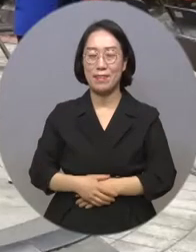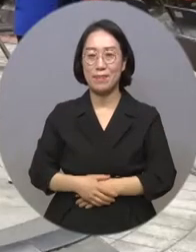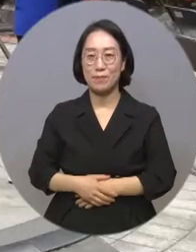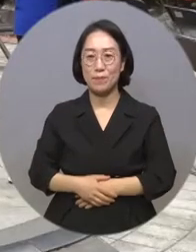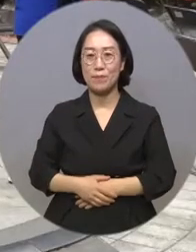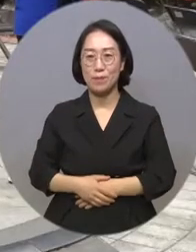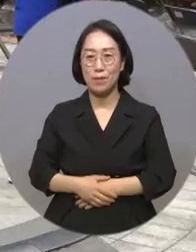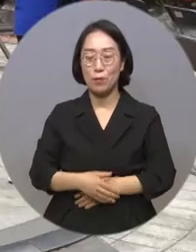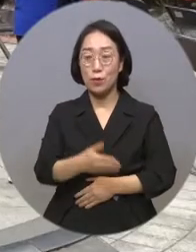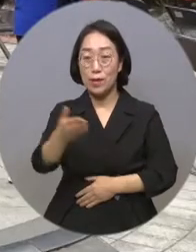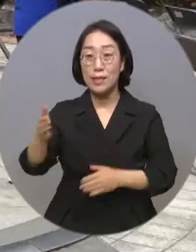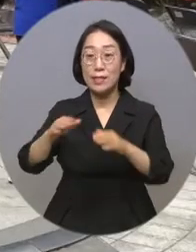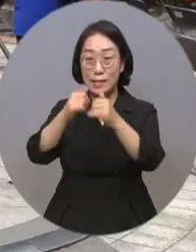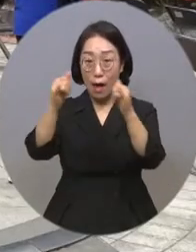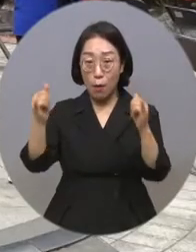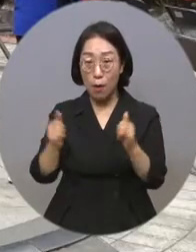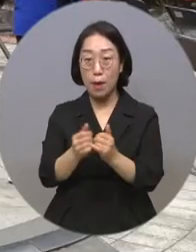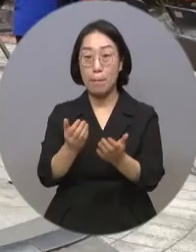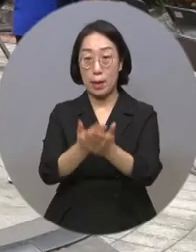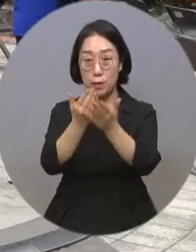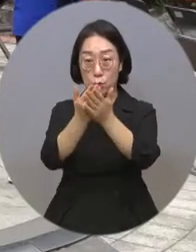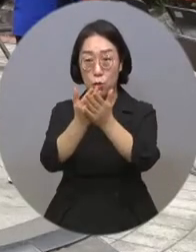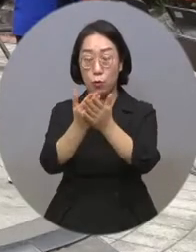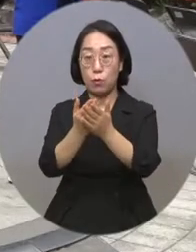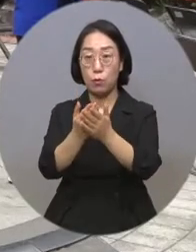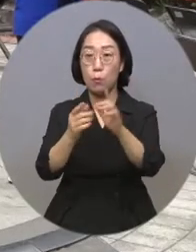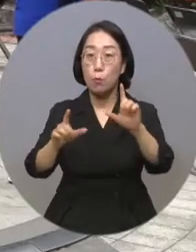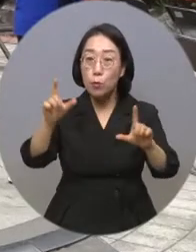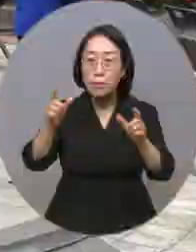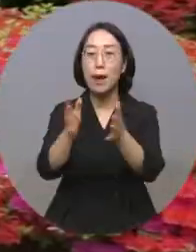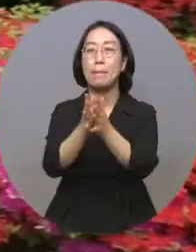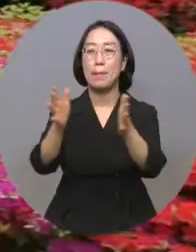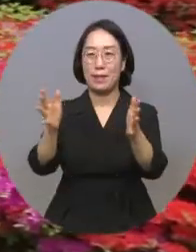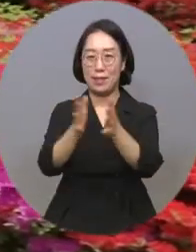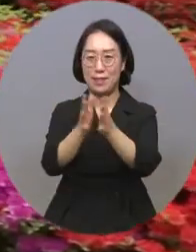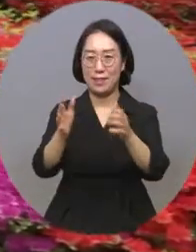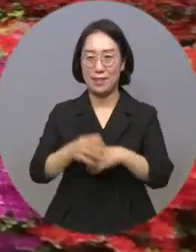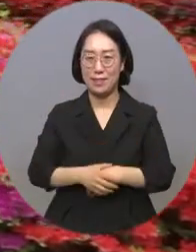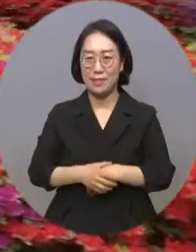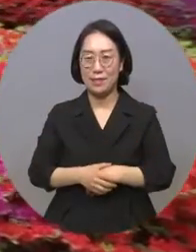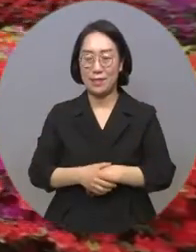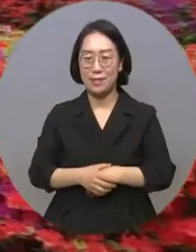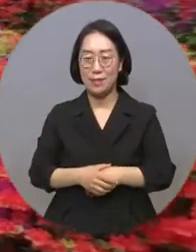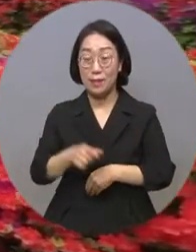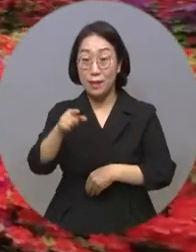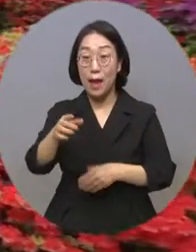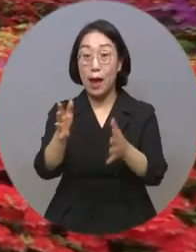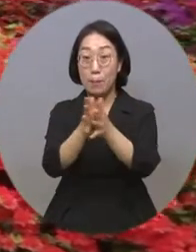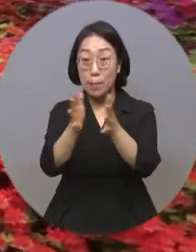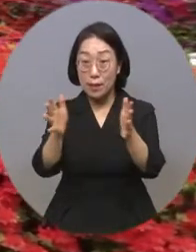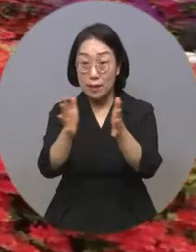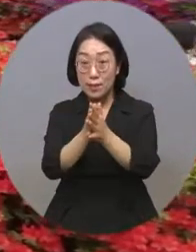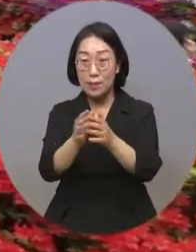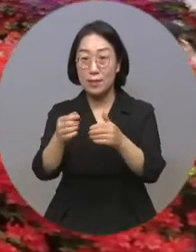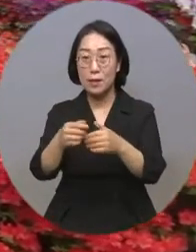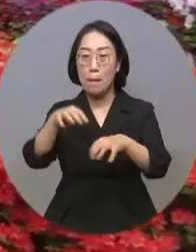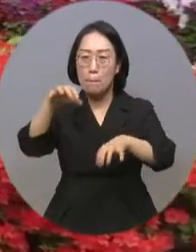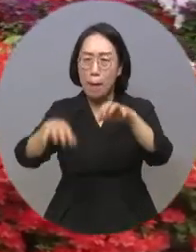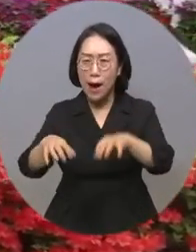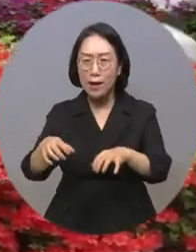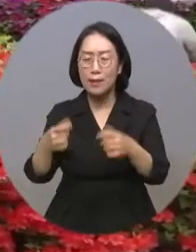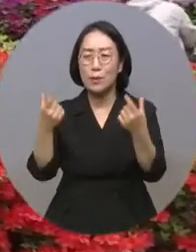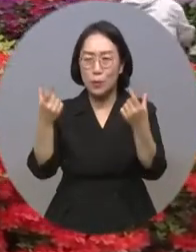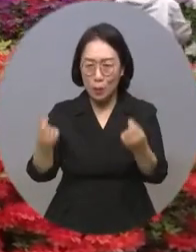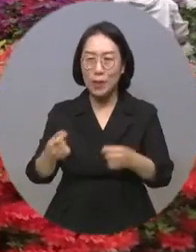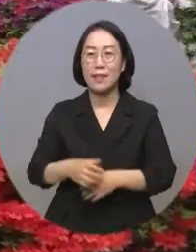우리 사회의 발전 변화와 함께 자리 잡은 주거 형태 아파트. 이젠 그 아파트가 마을을 대신하고